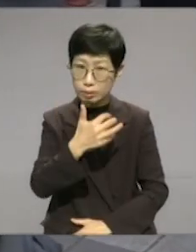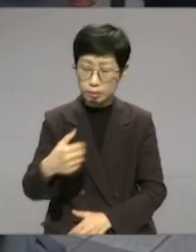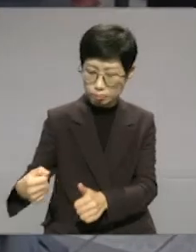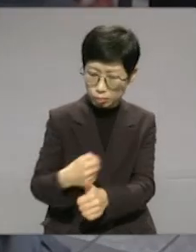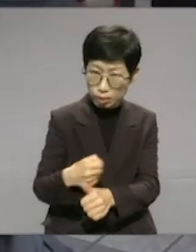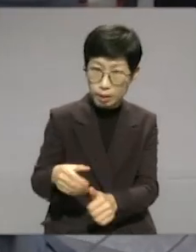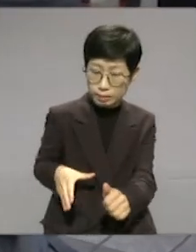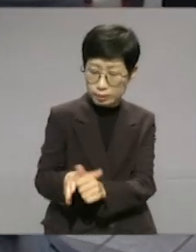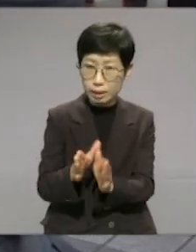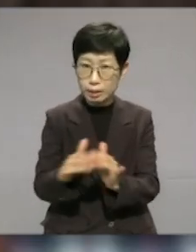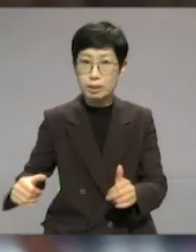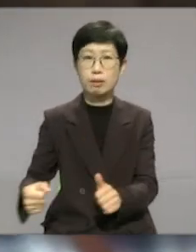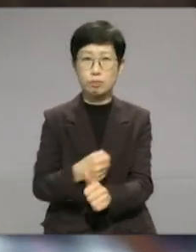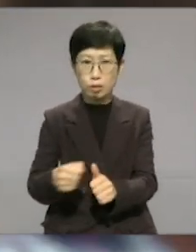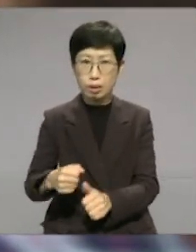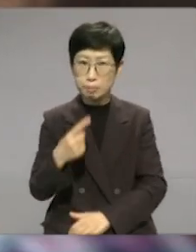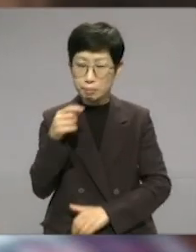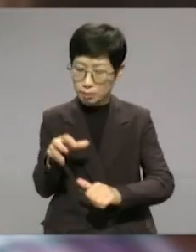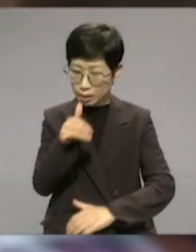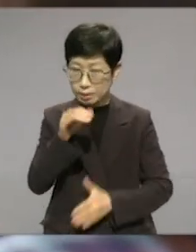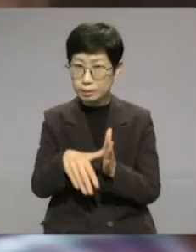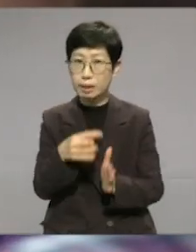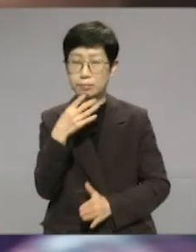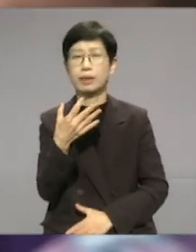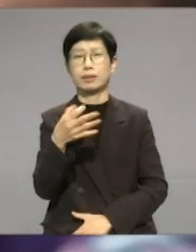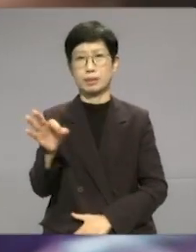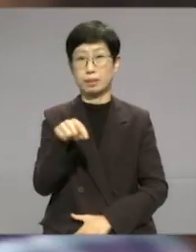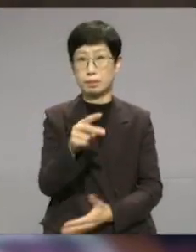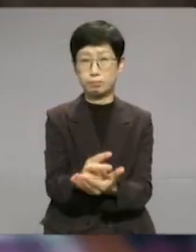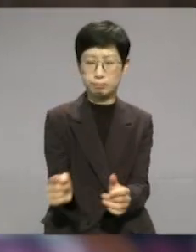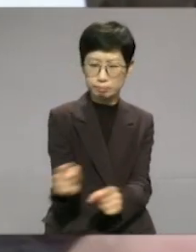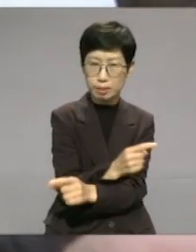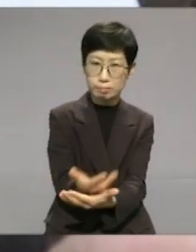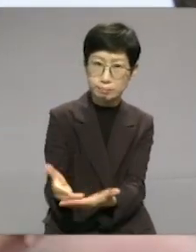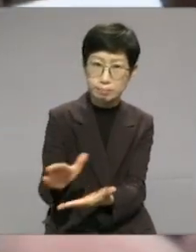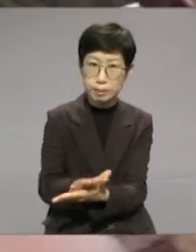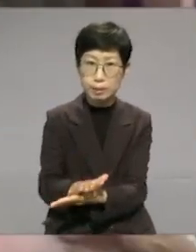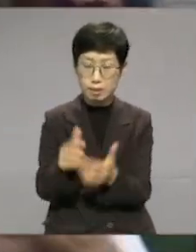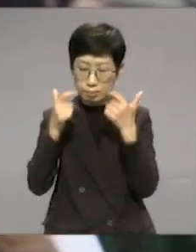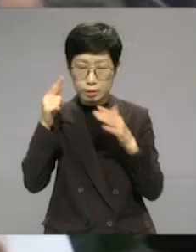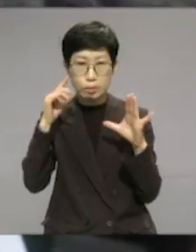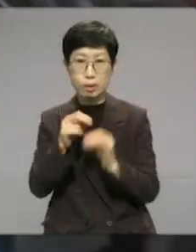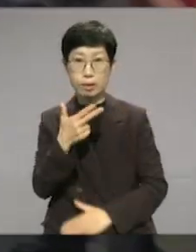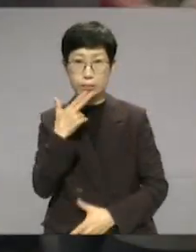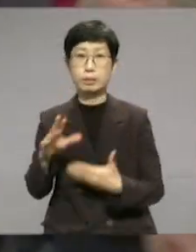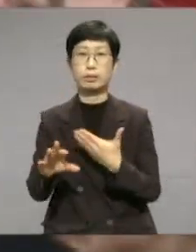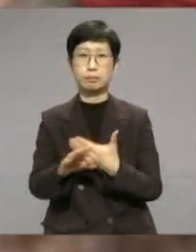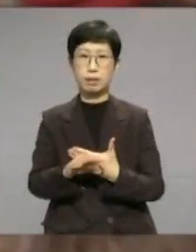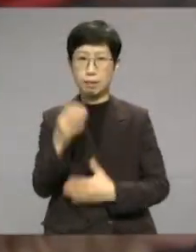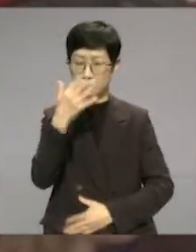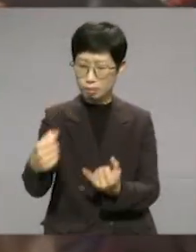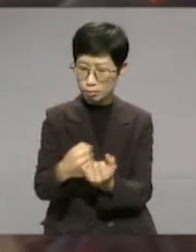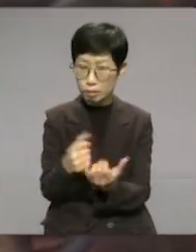폭행과 협박이 있는 경만 인정됩니다 이법을 쳐 명확한 동의없는 성관계도 성폭행에